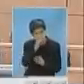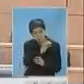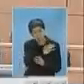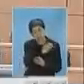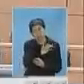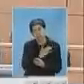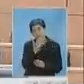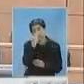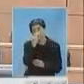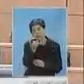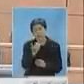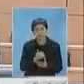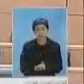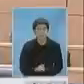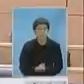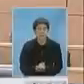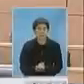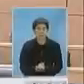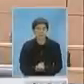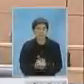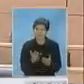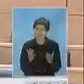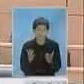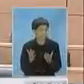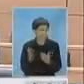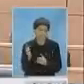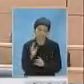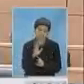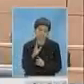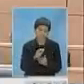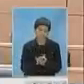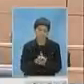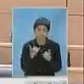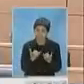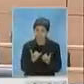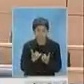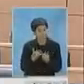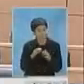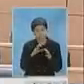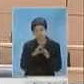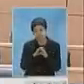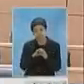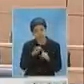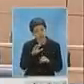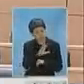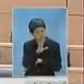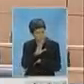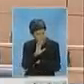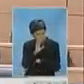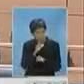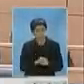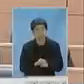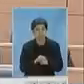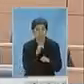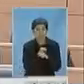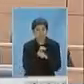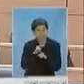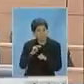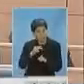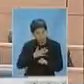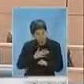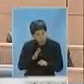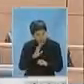บุญยรัตกลินหรืออย่างไรไม่ใช่เรื่องนี้ไม่ใช่เรื่องตัวบุคคลไม่ใช่เรื่องนัฐวุฒิ